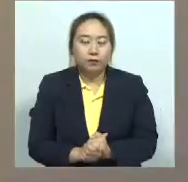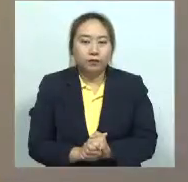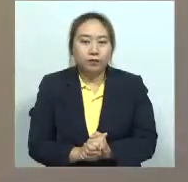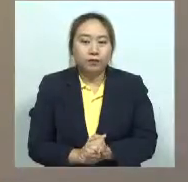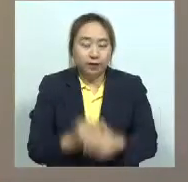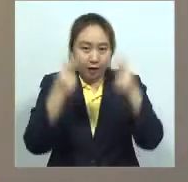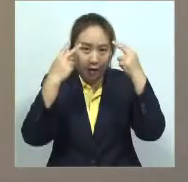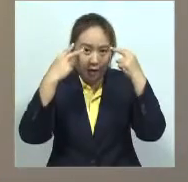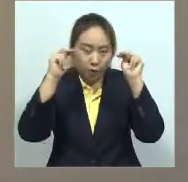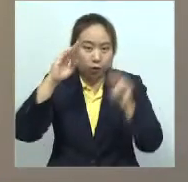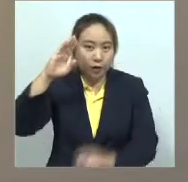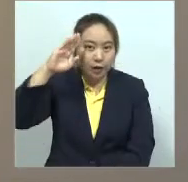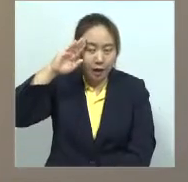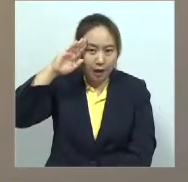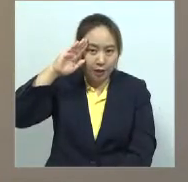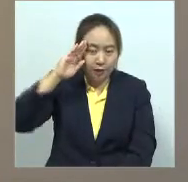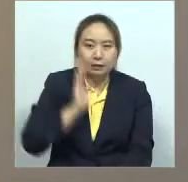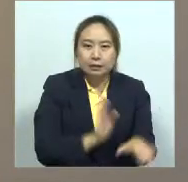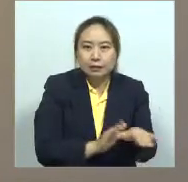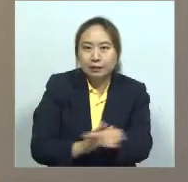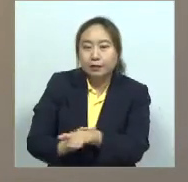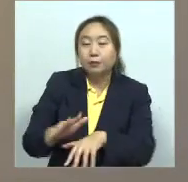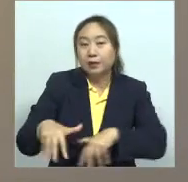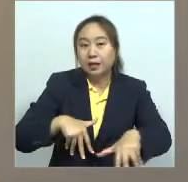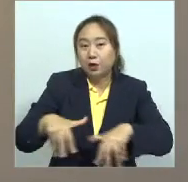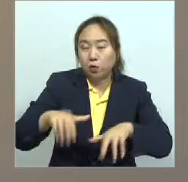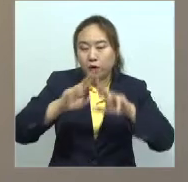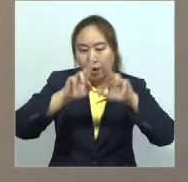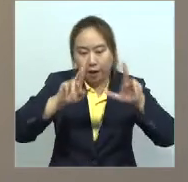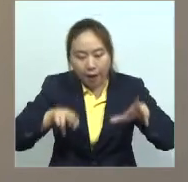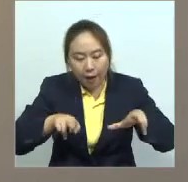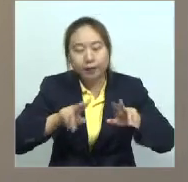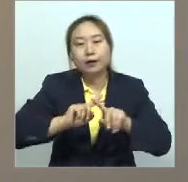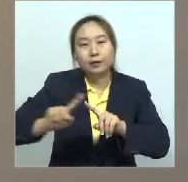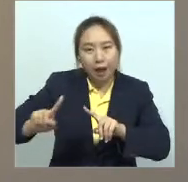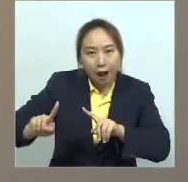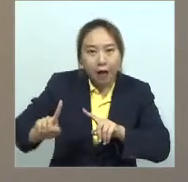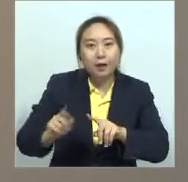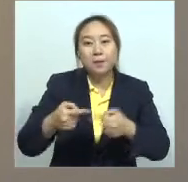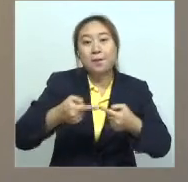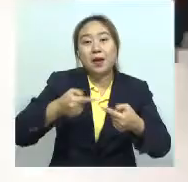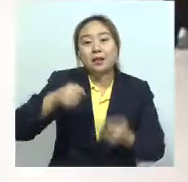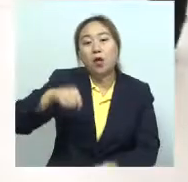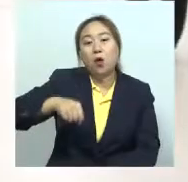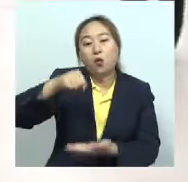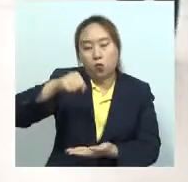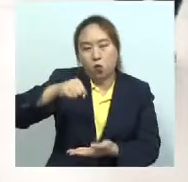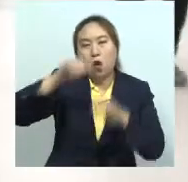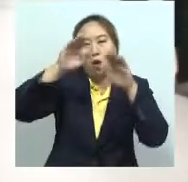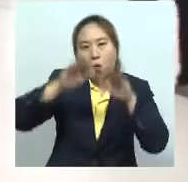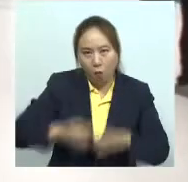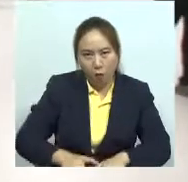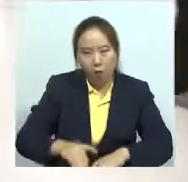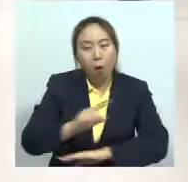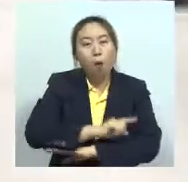พลเอกประยุทธ์จันทร์โอชานายกรัฐมนตรีเชิญชวนประชาชนห้างร้านผู้ประกอบการลดการใช้ถุงพลาสติกเนื่องในวันปลอด